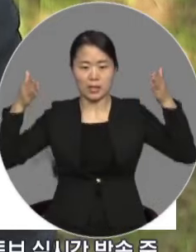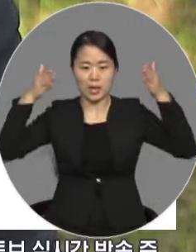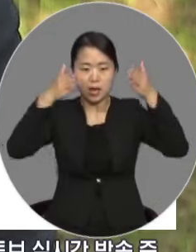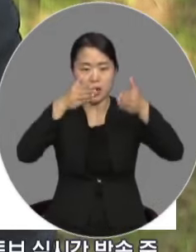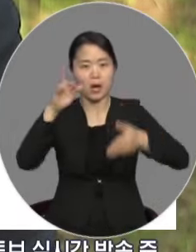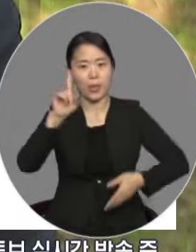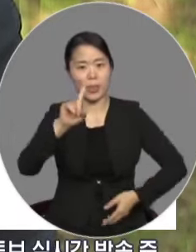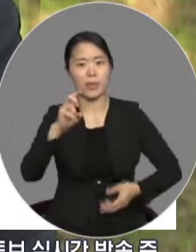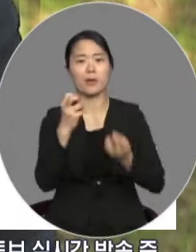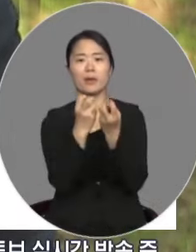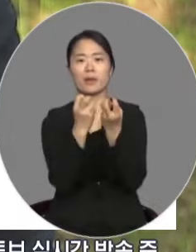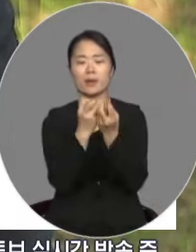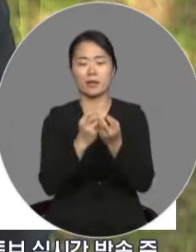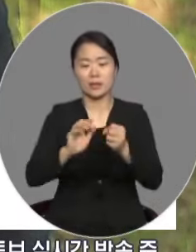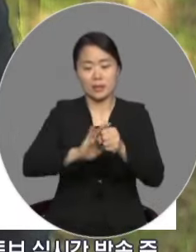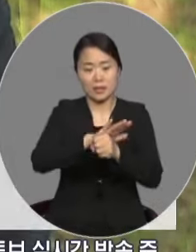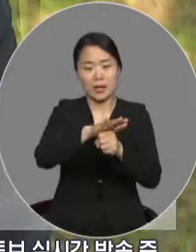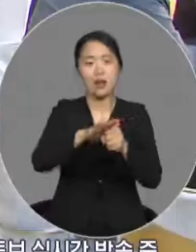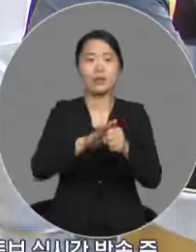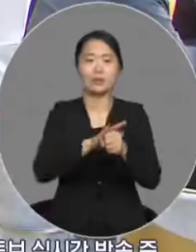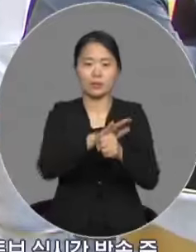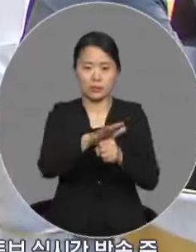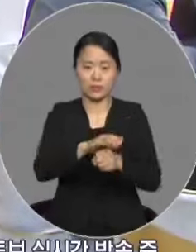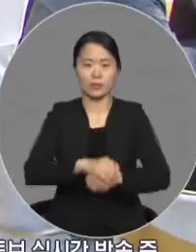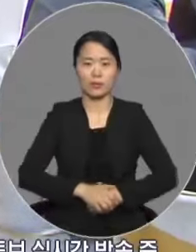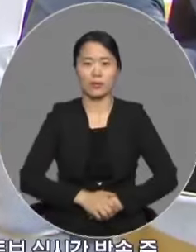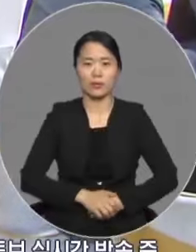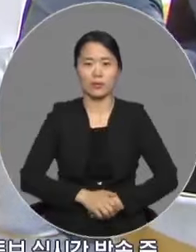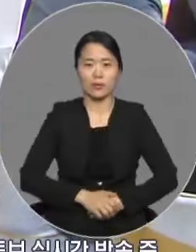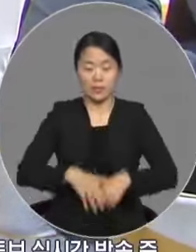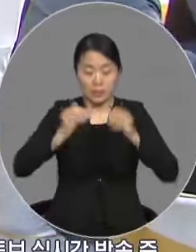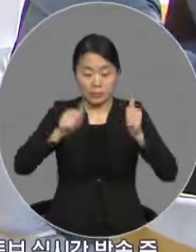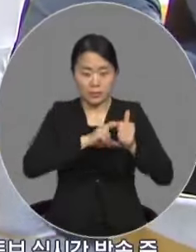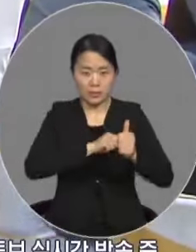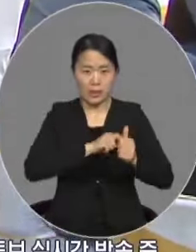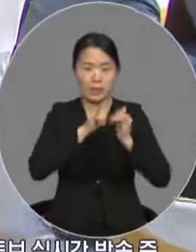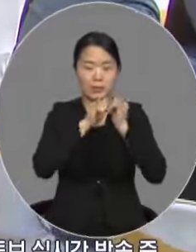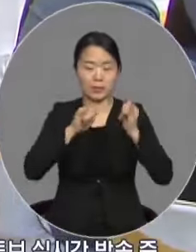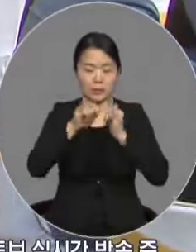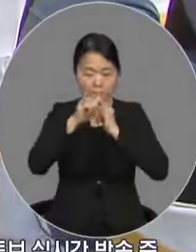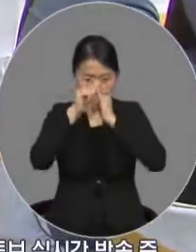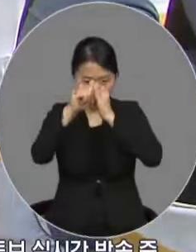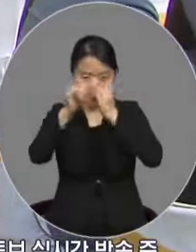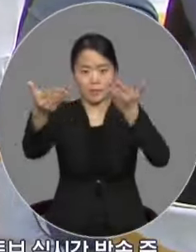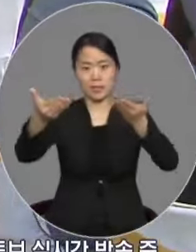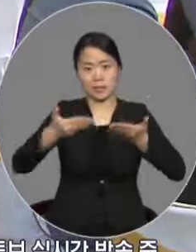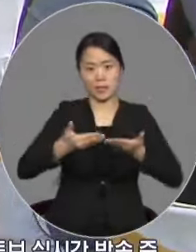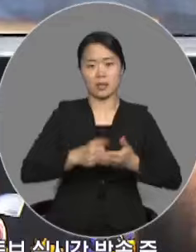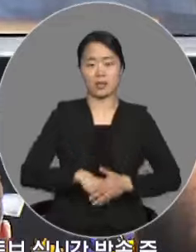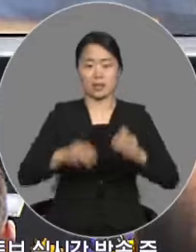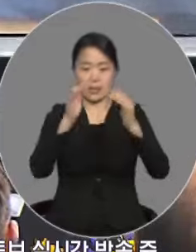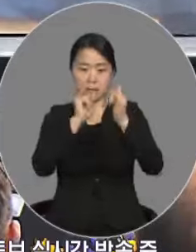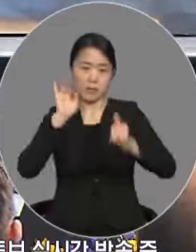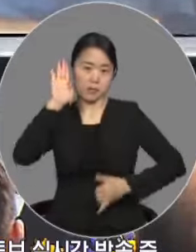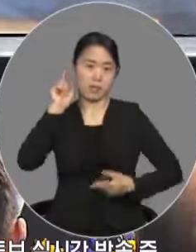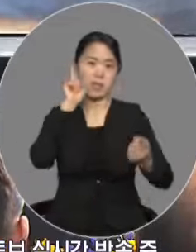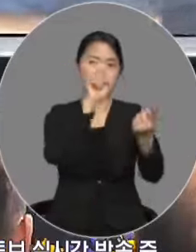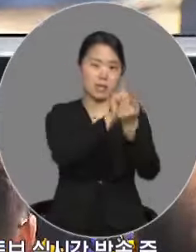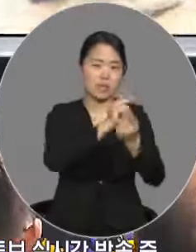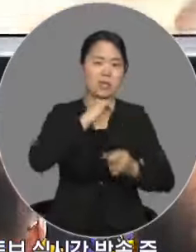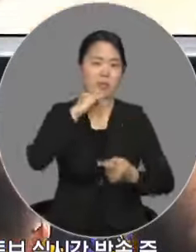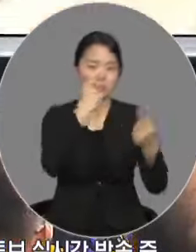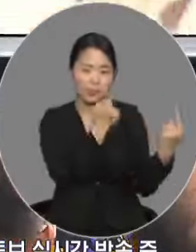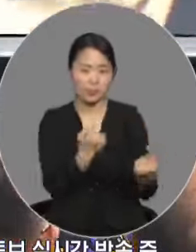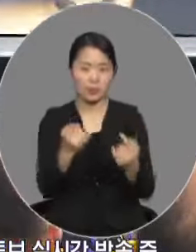어떤 사랑조차도 심사위원들은 수상작이 인류가 직면하고 있는 고령화